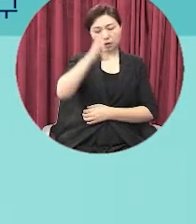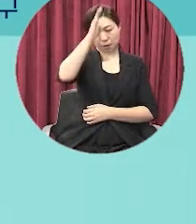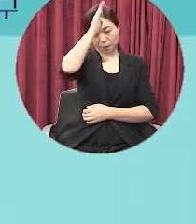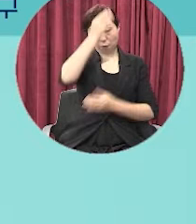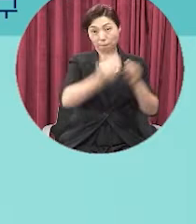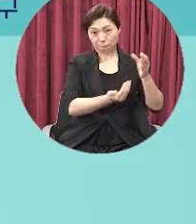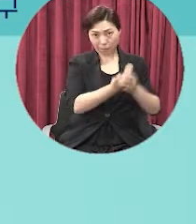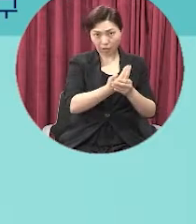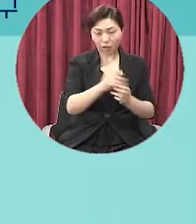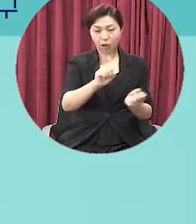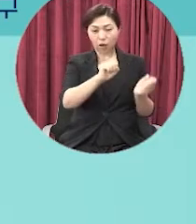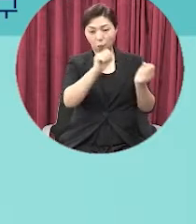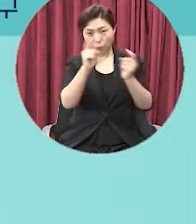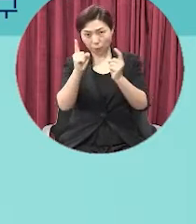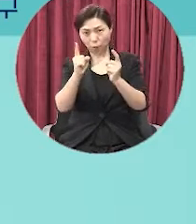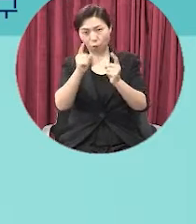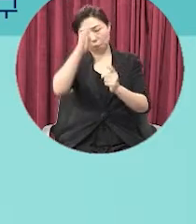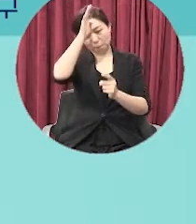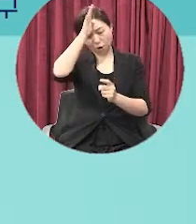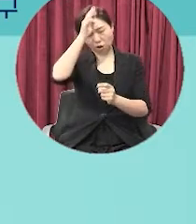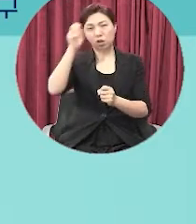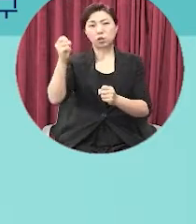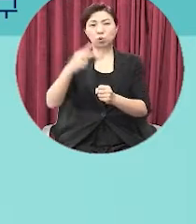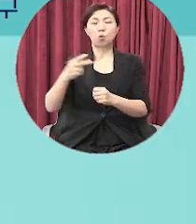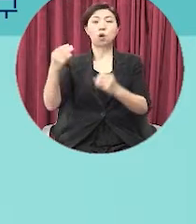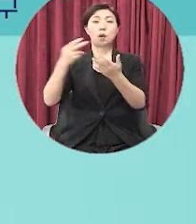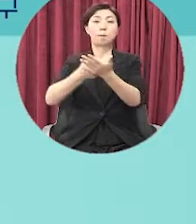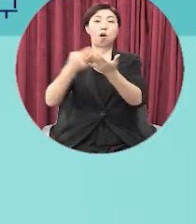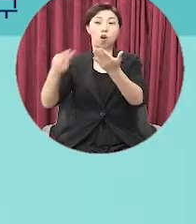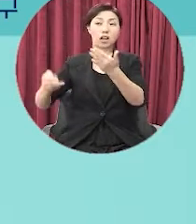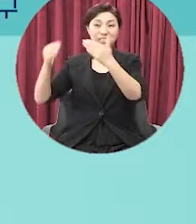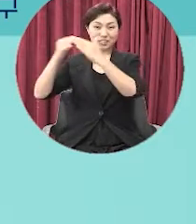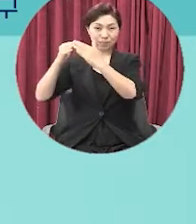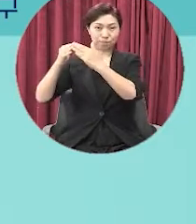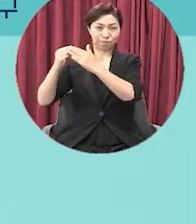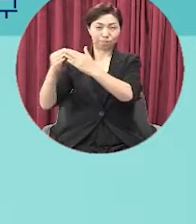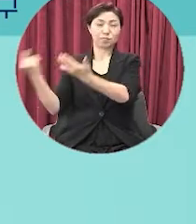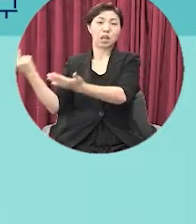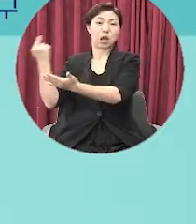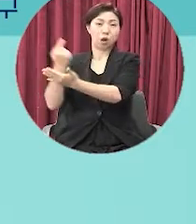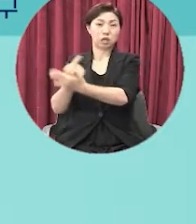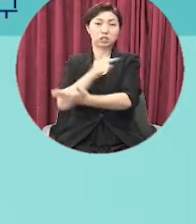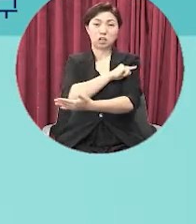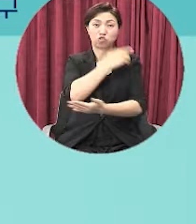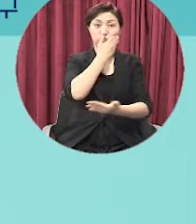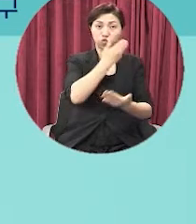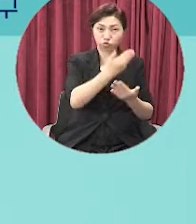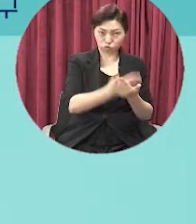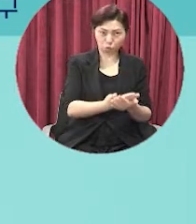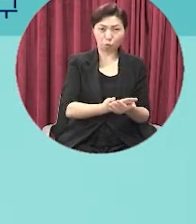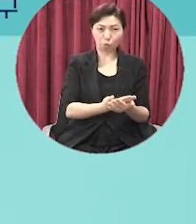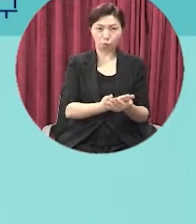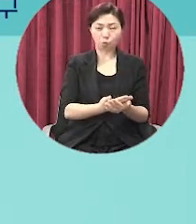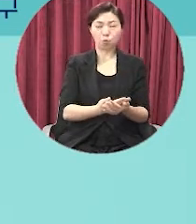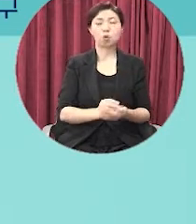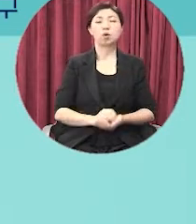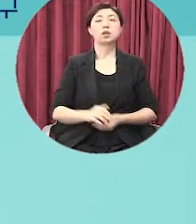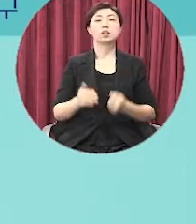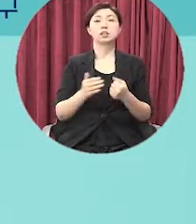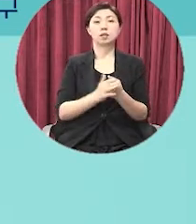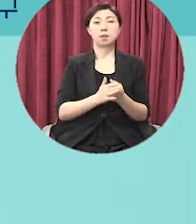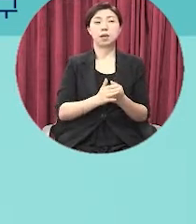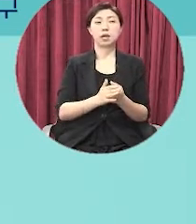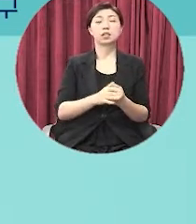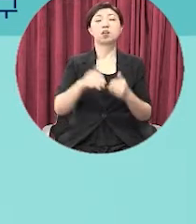결국은 재택 제가 치료까지 아 집으로 보내는 것이 가장 중요한 소리 4차 아예 방이 되기 때문에 그런 쪽으로